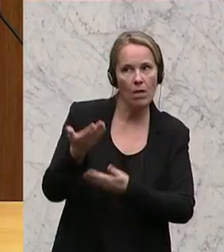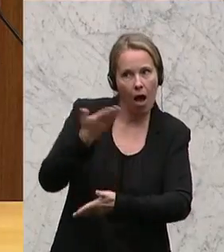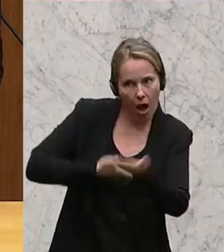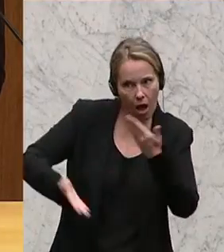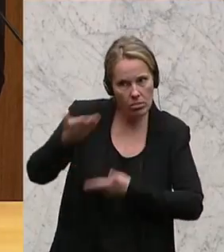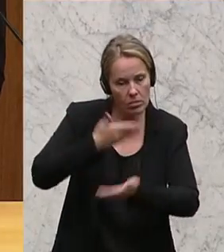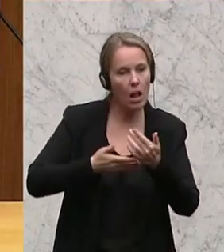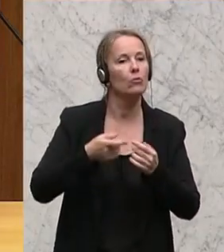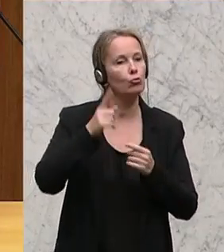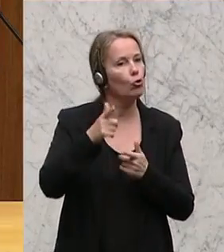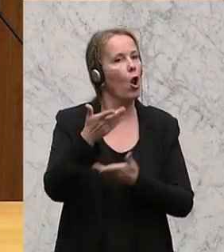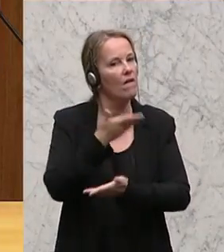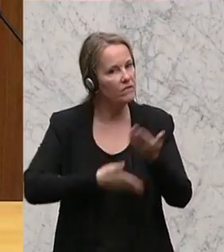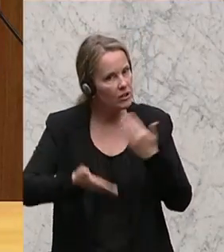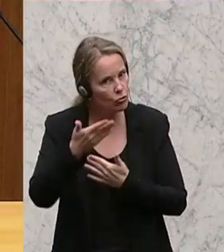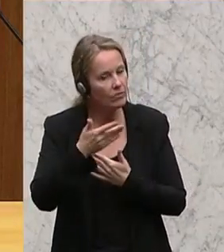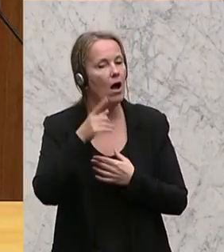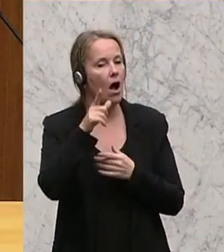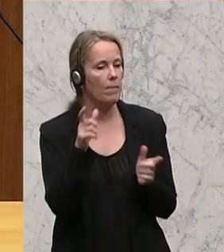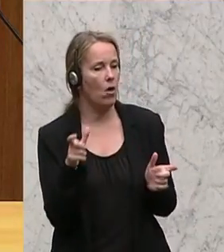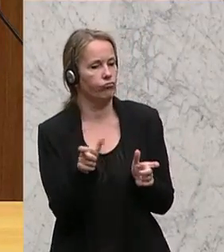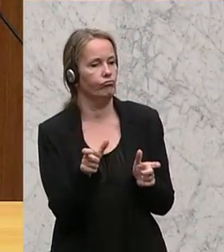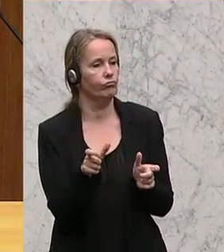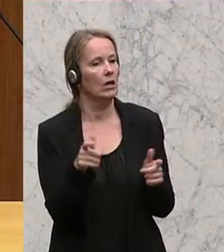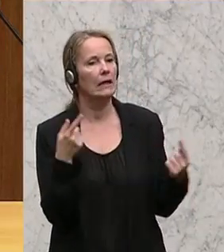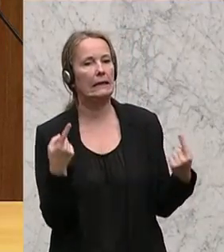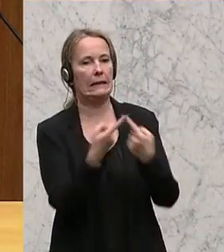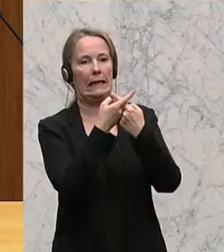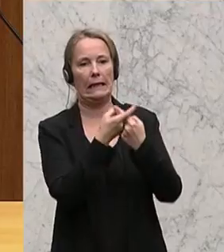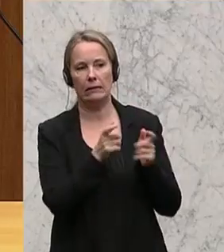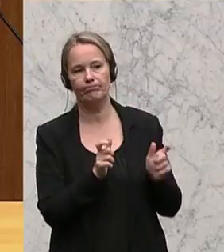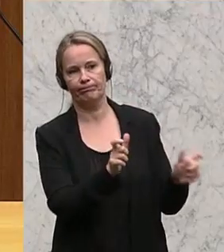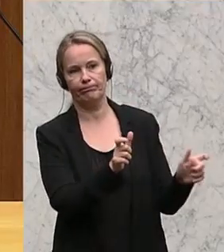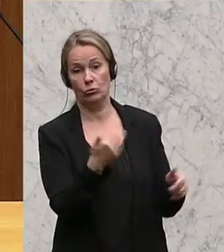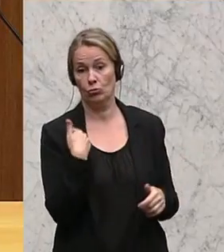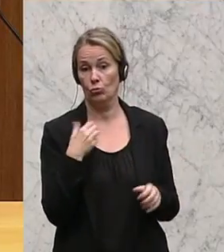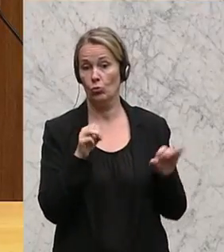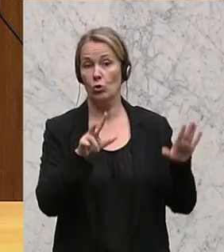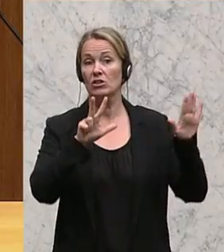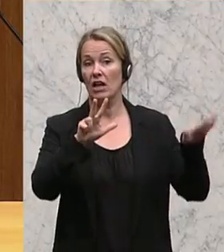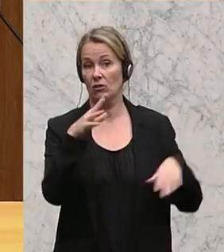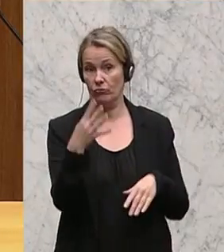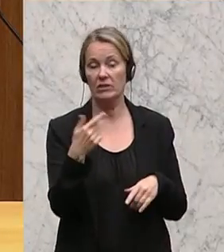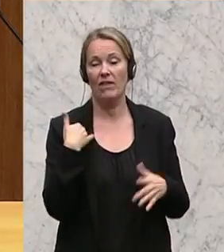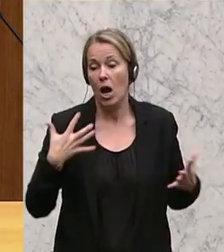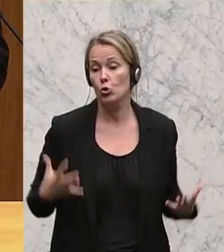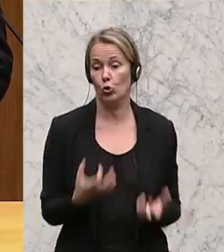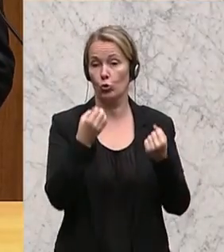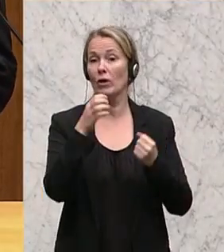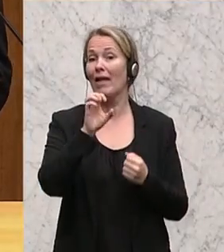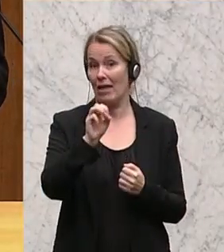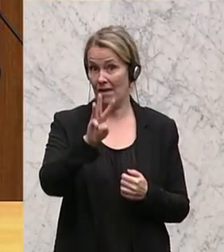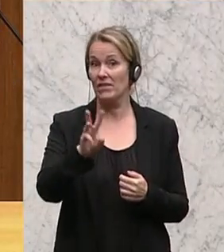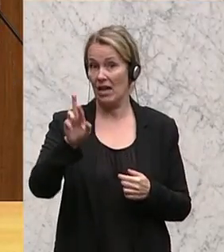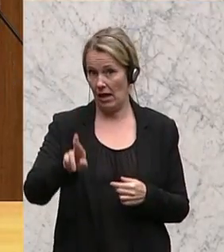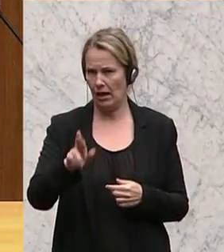sich wirtschaftlich verflechten, kriegerische Auseinandersetzungen verhindern. Ja, und da ist 1948 die EWR gegründet worden. Und meine